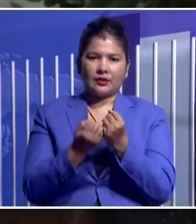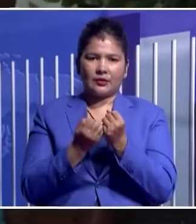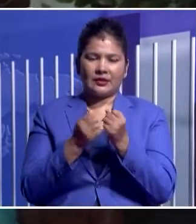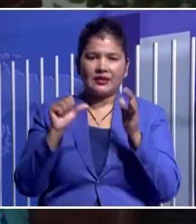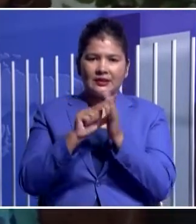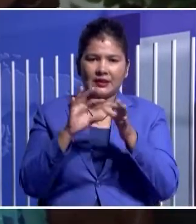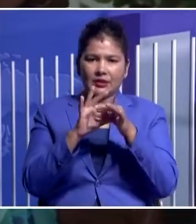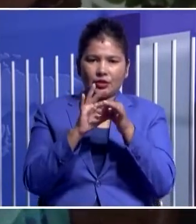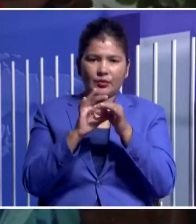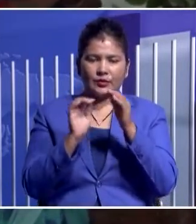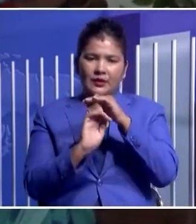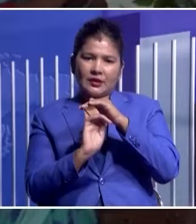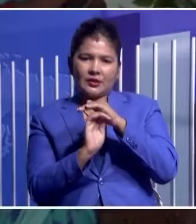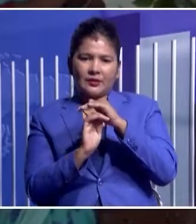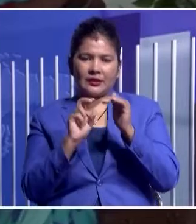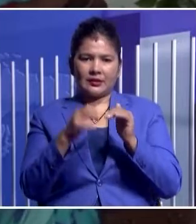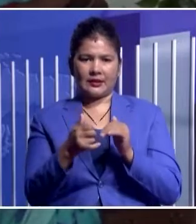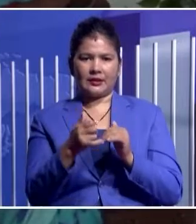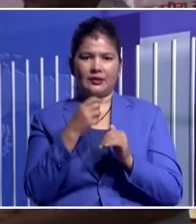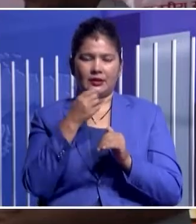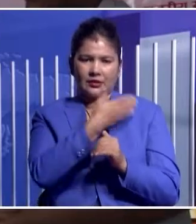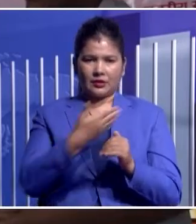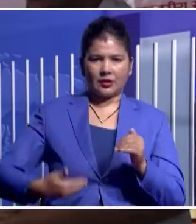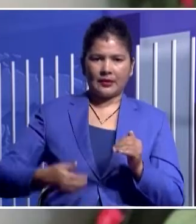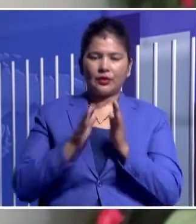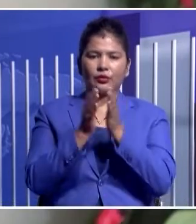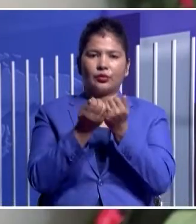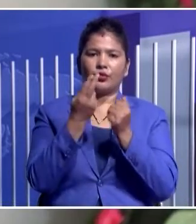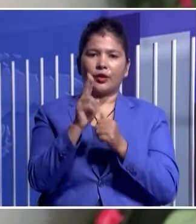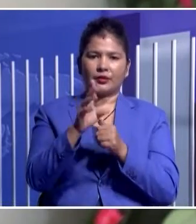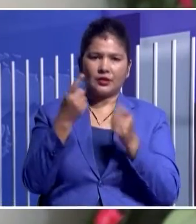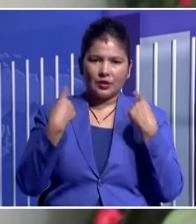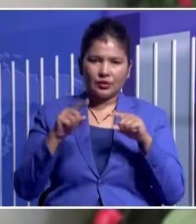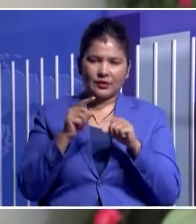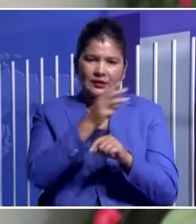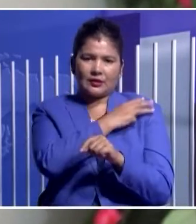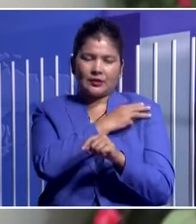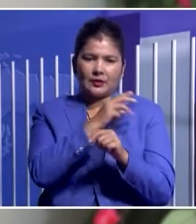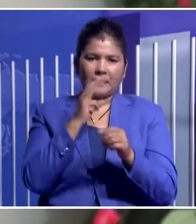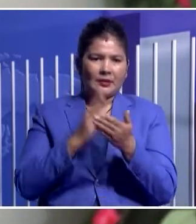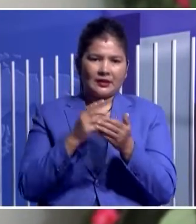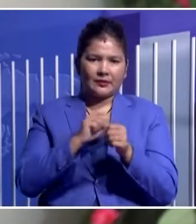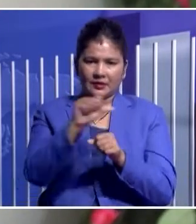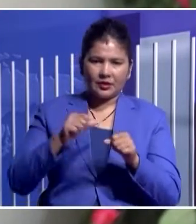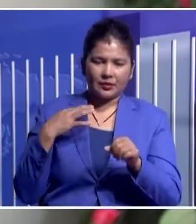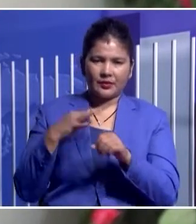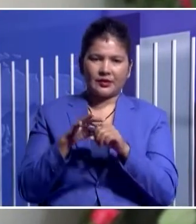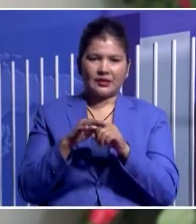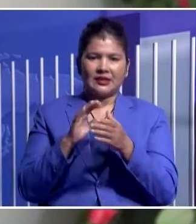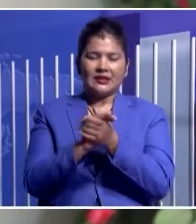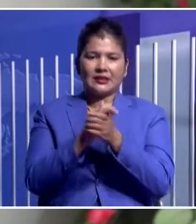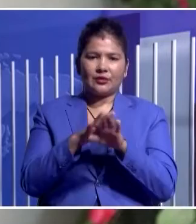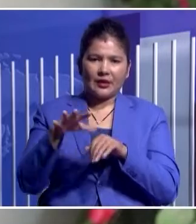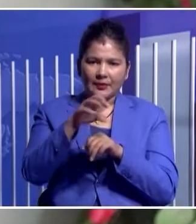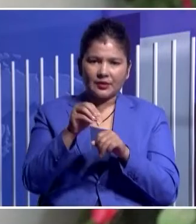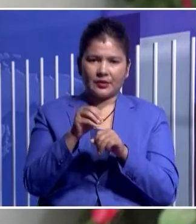जिल्ला समन्वय समिति दाङका प्रमुख नित्यानन्द शर्माले अनुरोध गर्नुभयो। स्वास्थ्यकर्मी मात्रै नभएर जनप्रतिनिधि साथीहरू र हामी